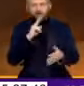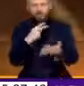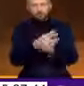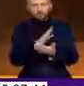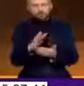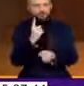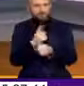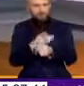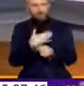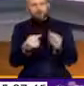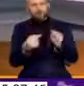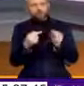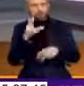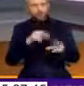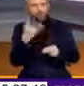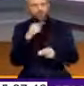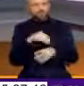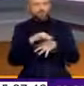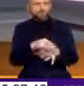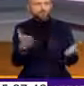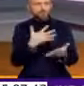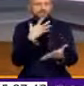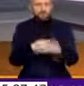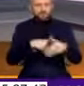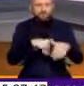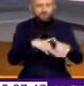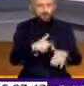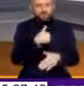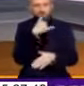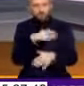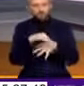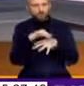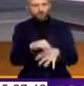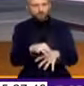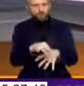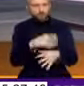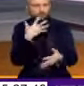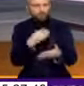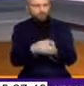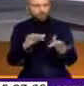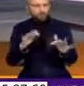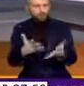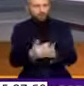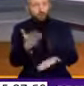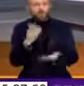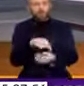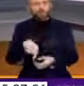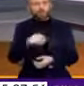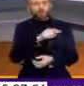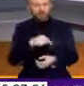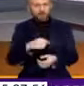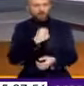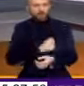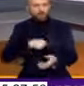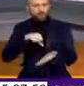наші опоненти вважають, що, наприклад, коли вони проводять якийсь свій марш, то ми не можемо проводити своєї події. Якщо вони